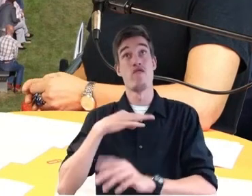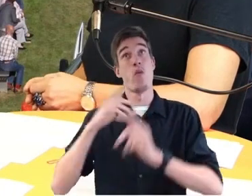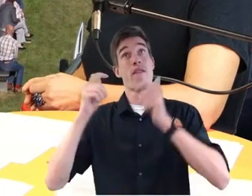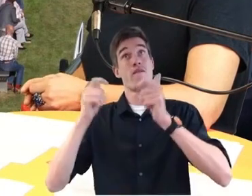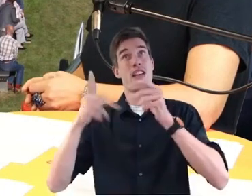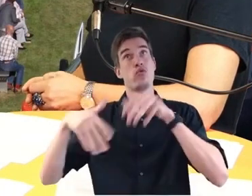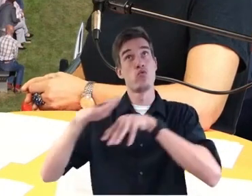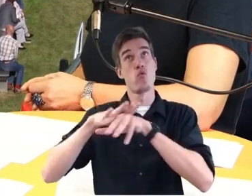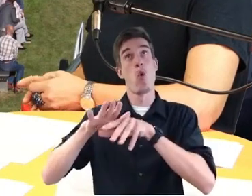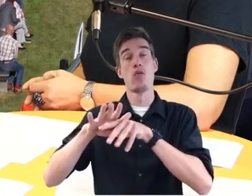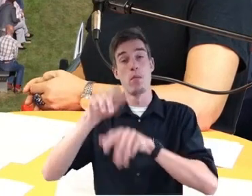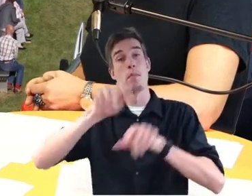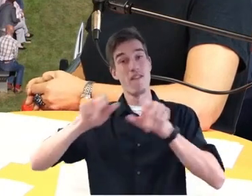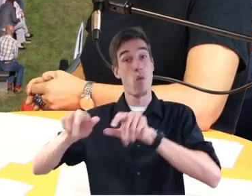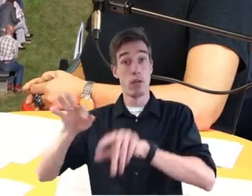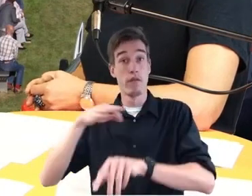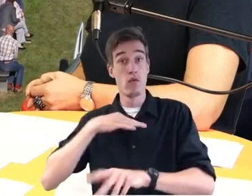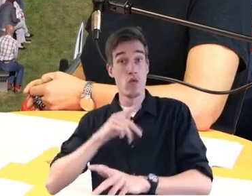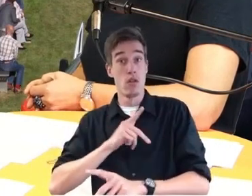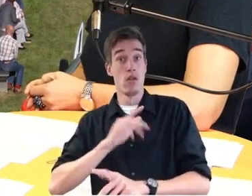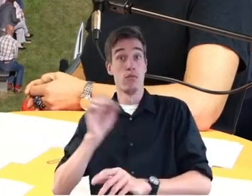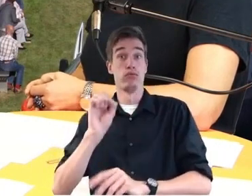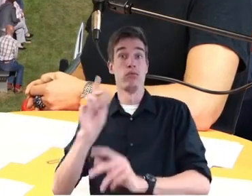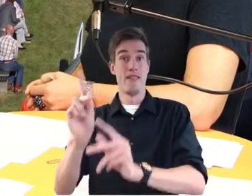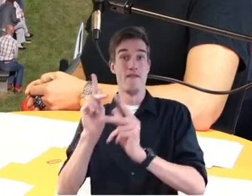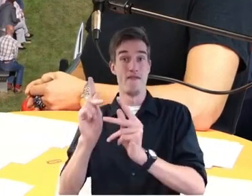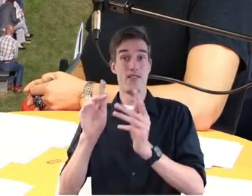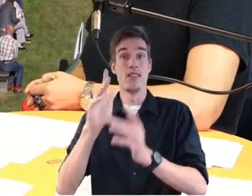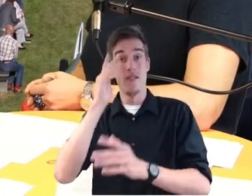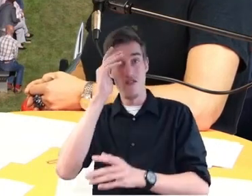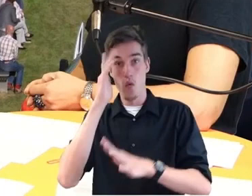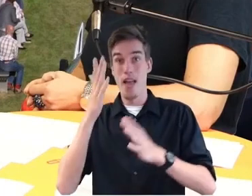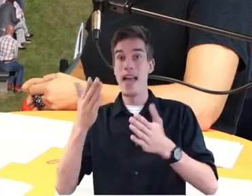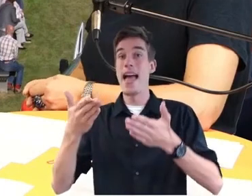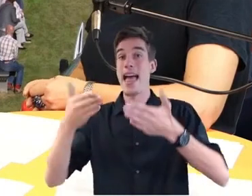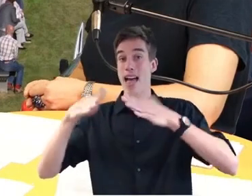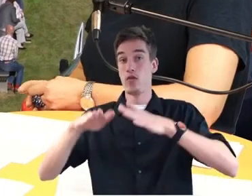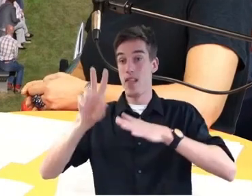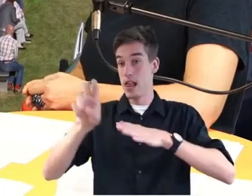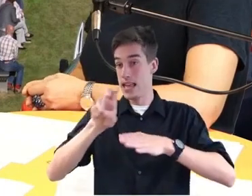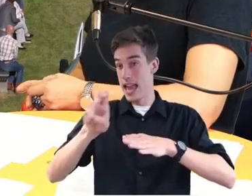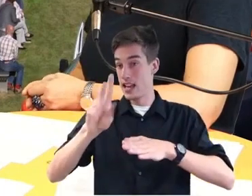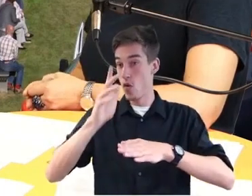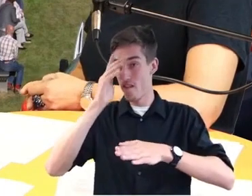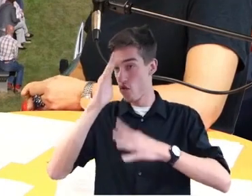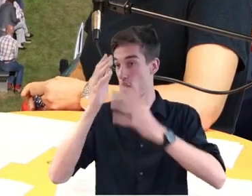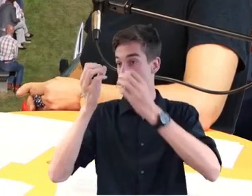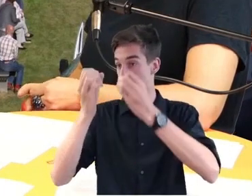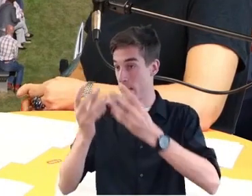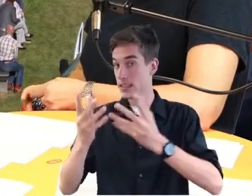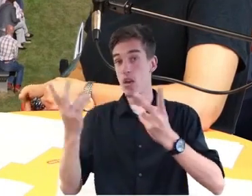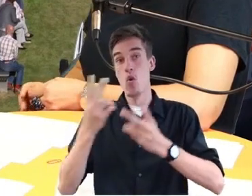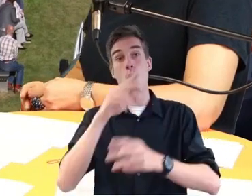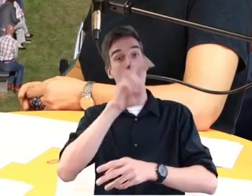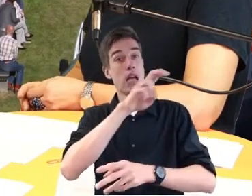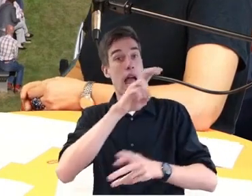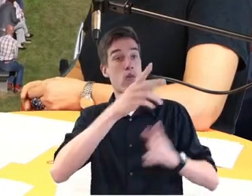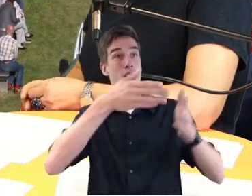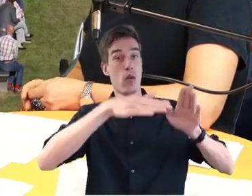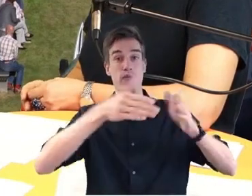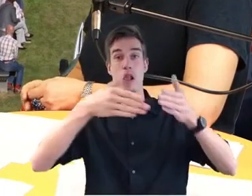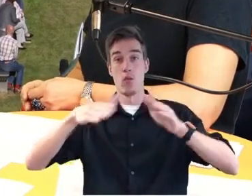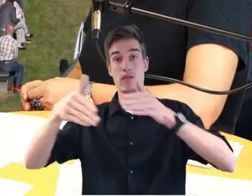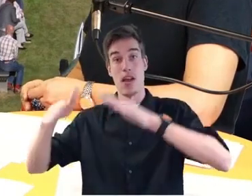Versorgung der Bevölkerung, dass ein akuter Ausfall eben eines Krankenhauses oder vielleicht auch mehrerer Krankenhäuser